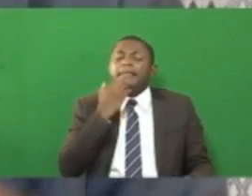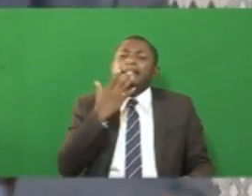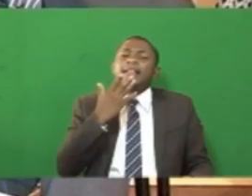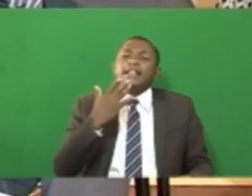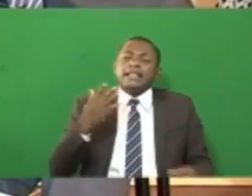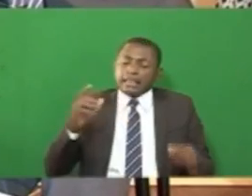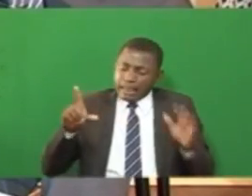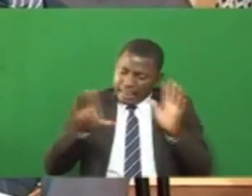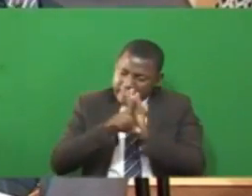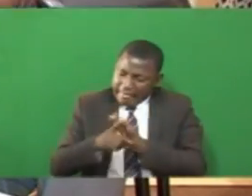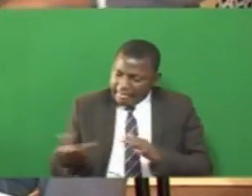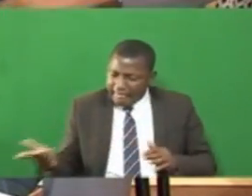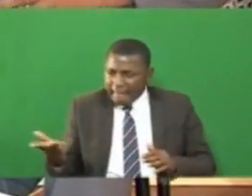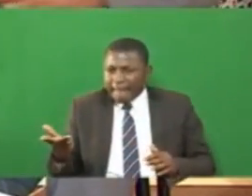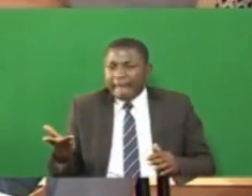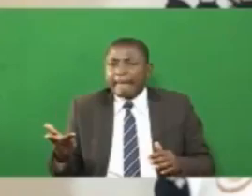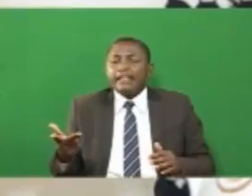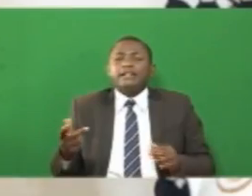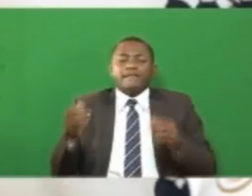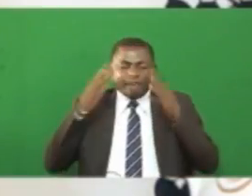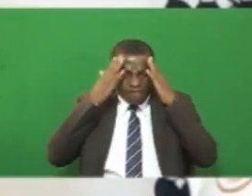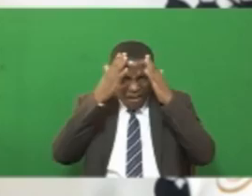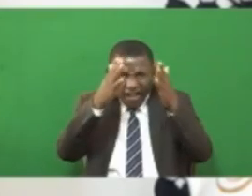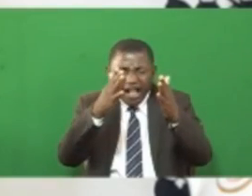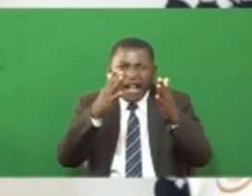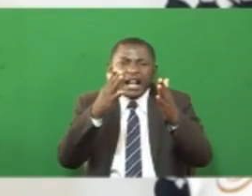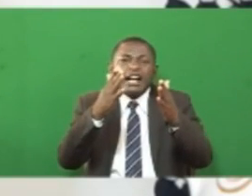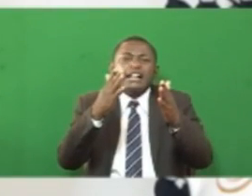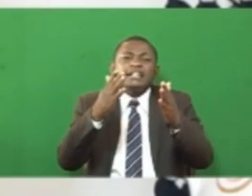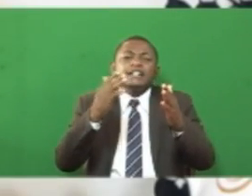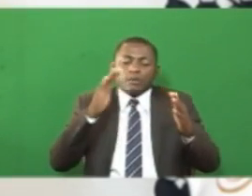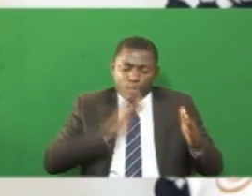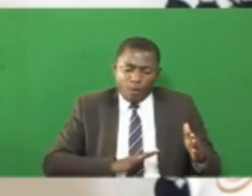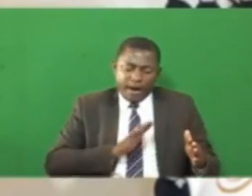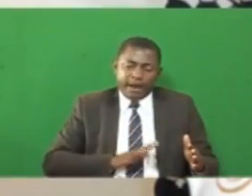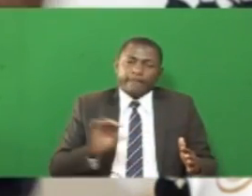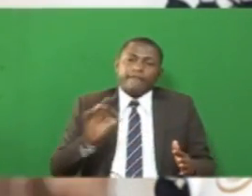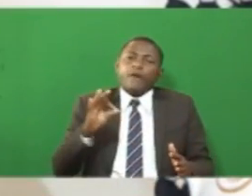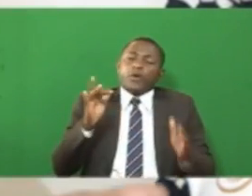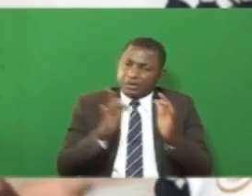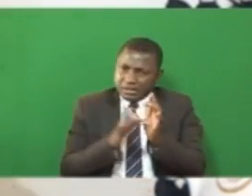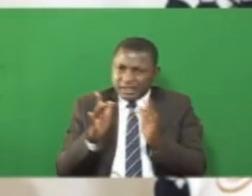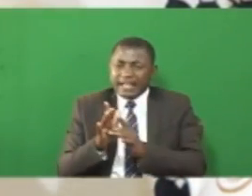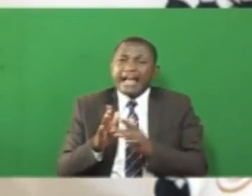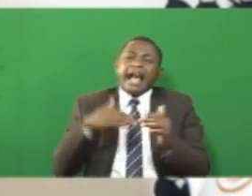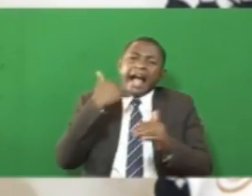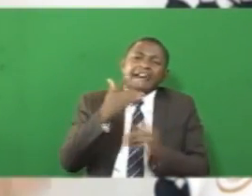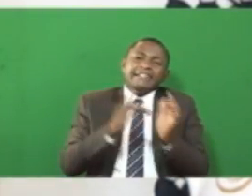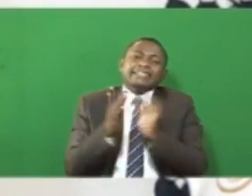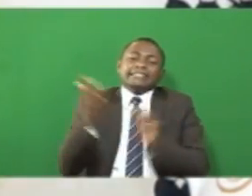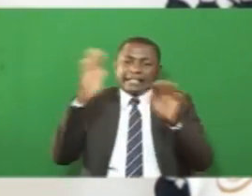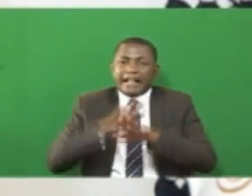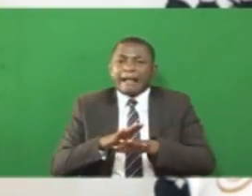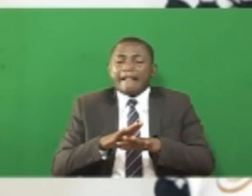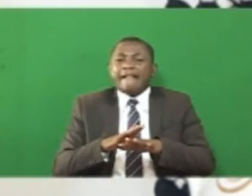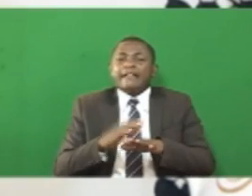yanzi mumvuri. Saka Jesu auya afa. Mitambo yezvingwa zvisina mbiriso. Mutambo wePassover.